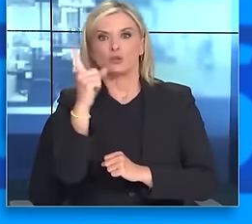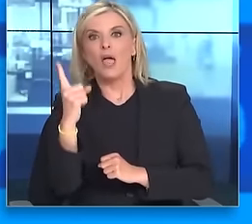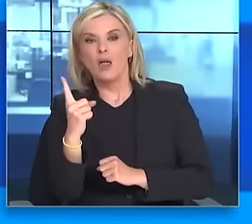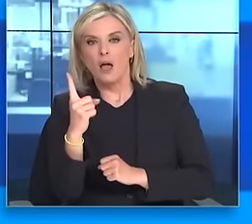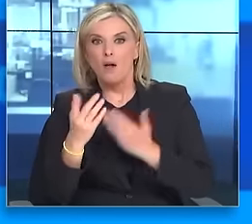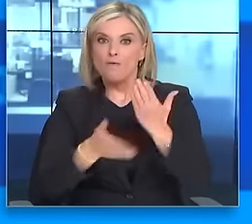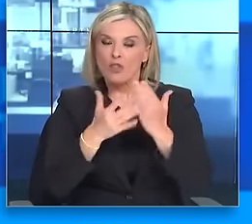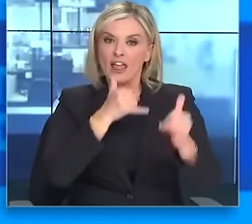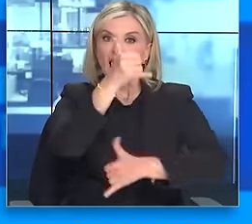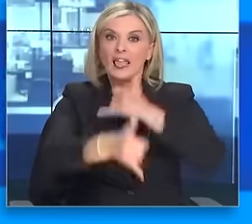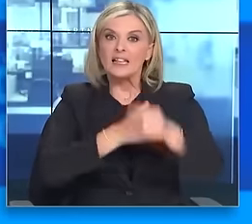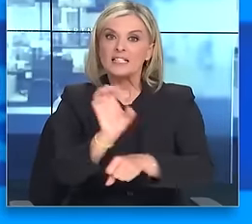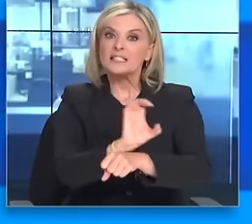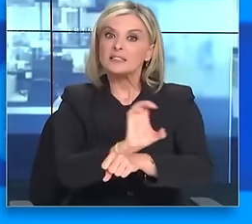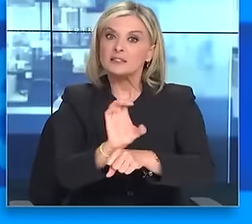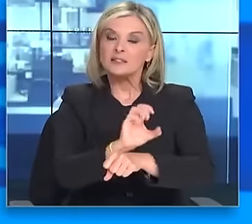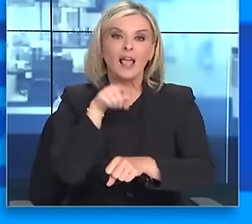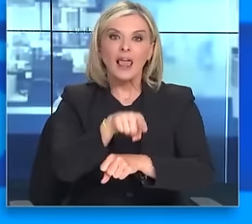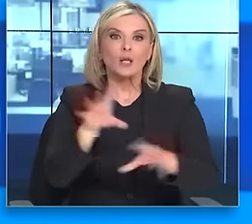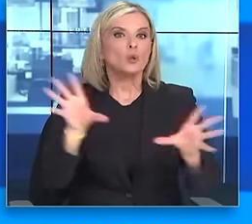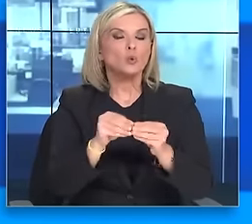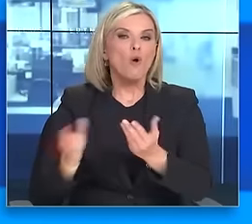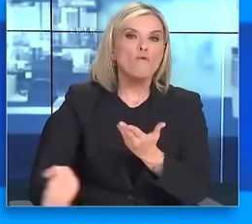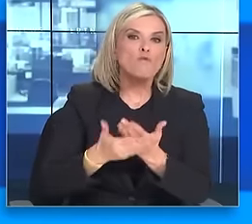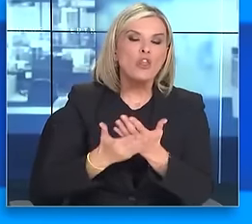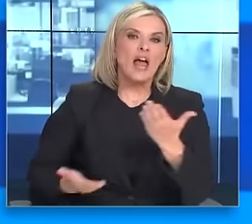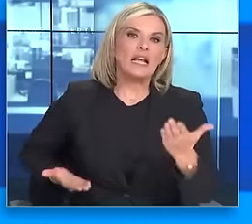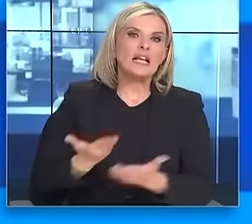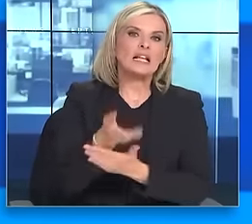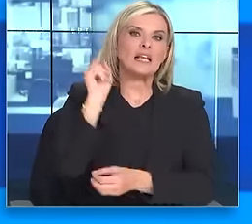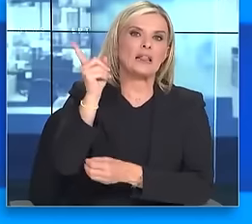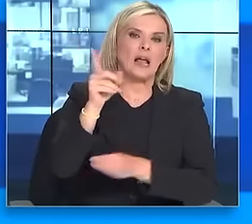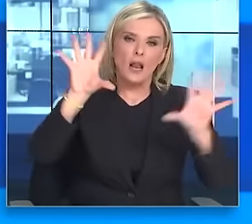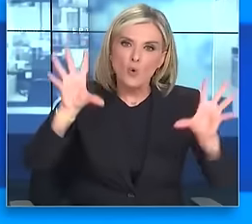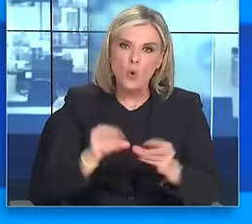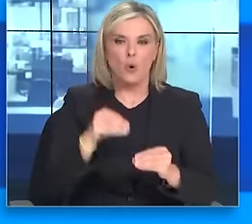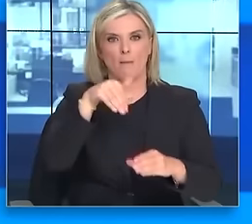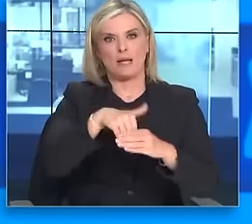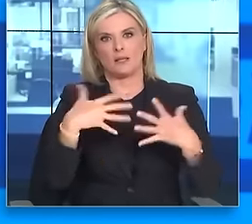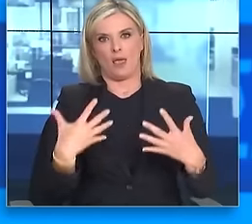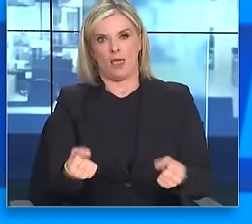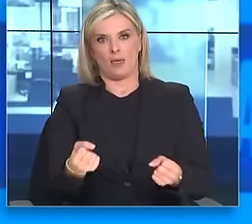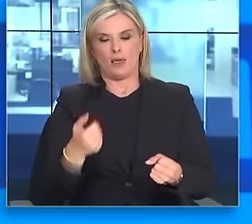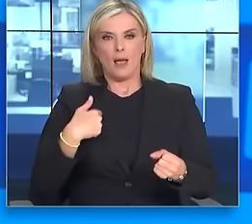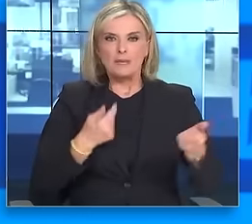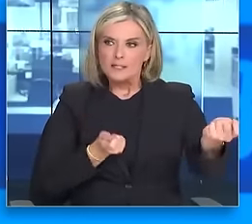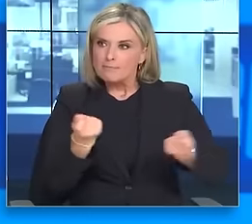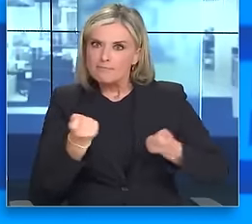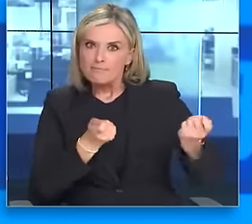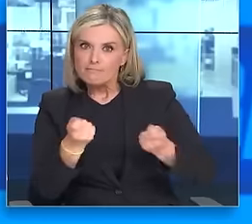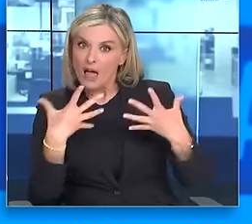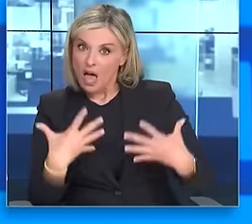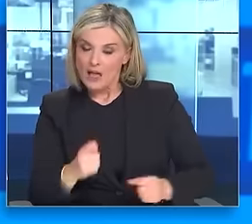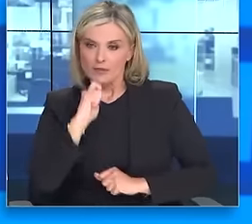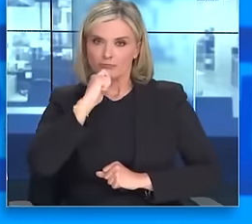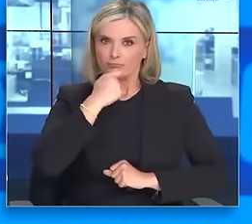οποία έχει διδεχτεί σημαντικό αριθμό καταγγελιών για bullying, και έχουμε επίσης μια διαδικασία για το πώς διαχειριζόμαστε με ευαισθησία και με εχεμήθεια, γιατί χρειάζεται